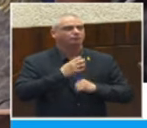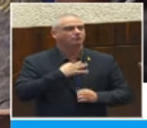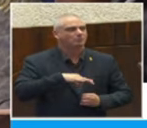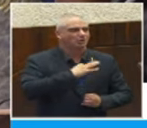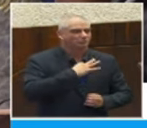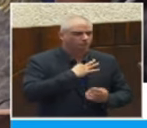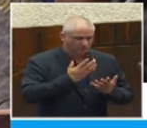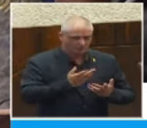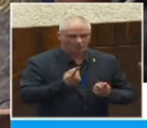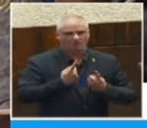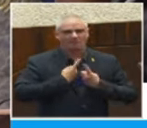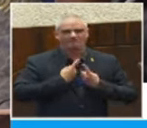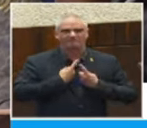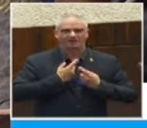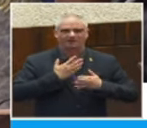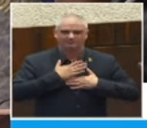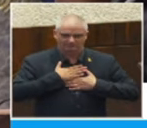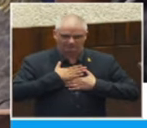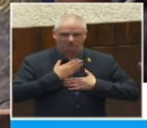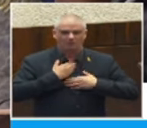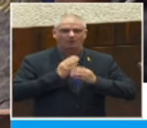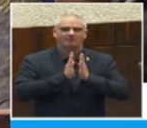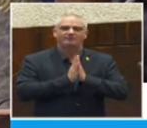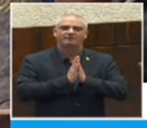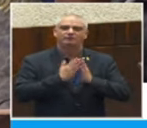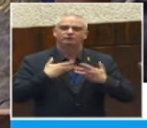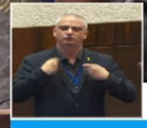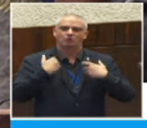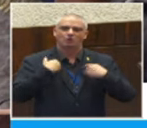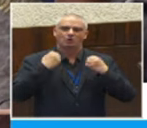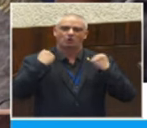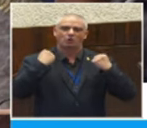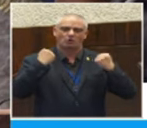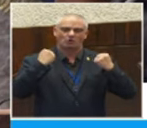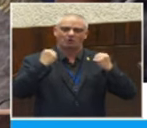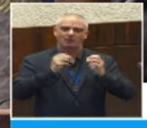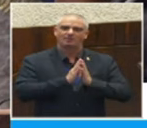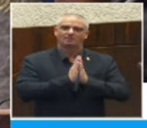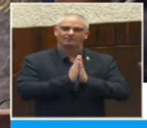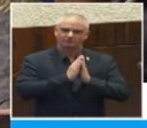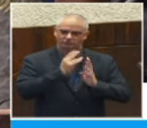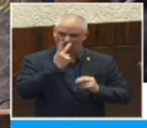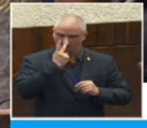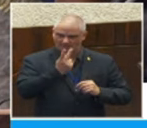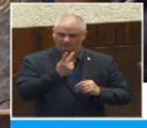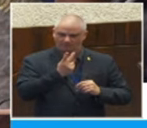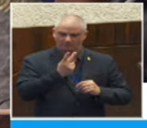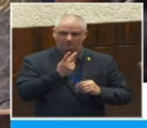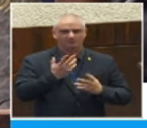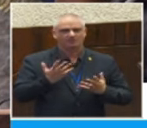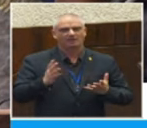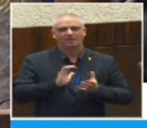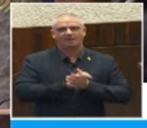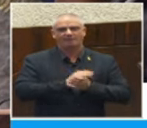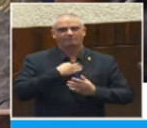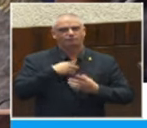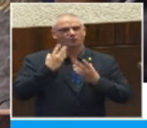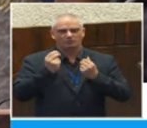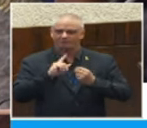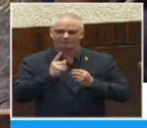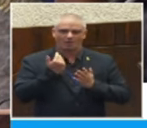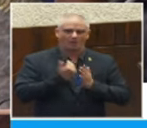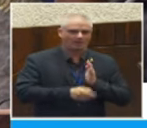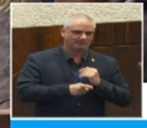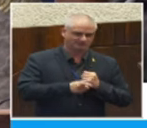עצמנו. נבקש כוח ואיתנות, נבקש לראות במעלת חברינו ולא בחסרונם,